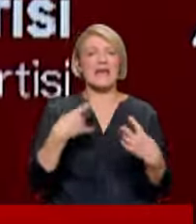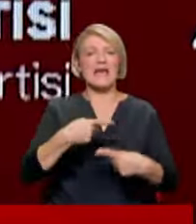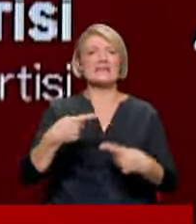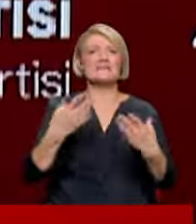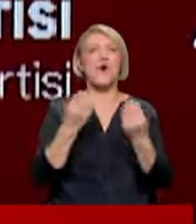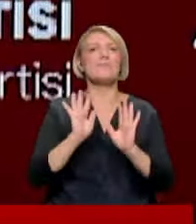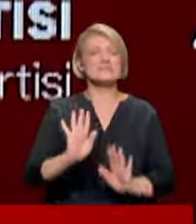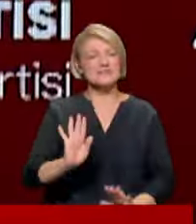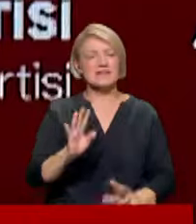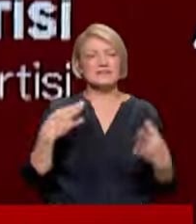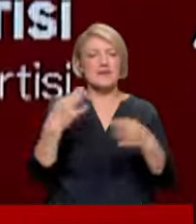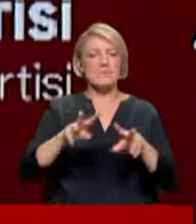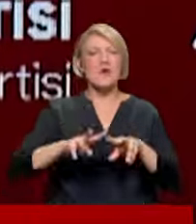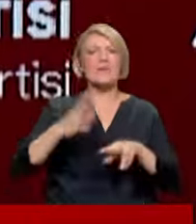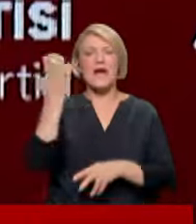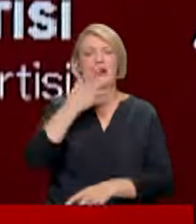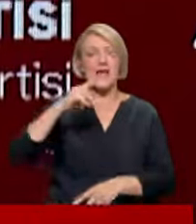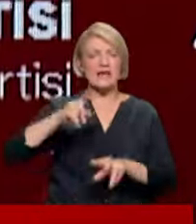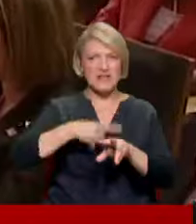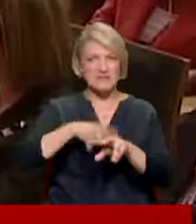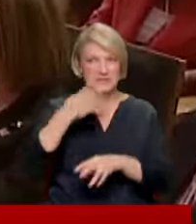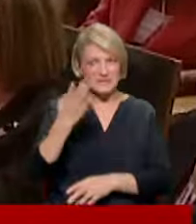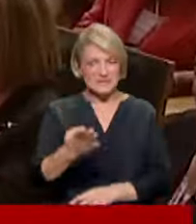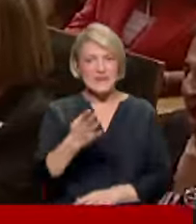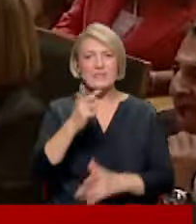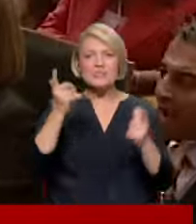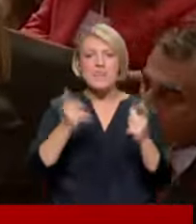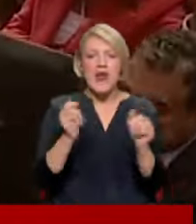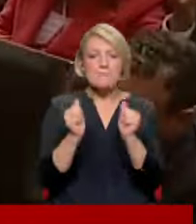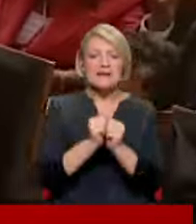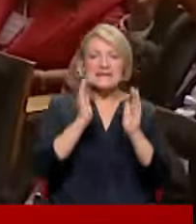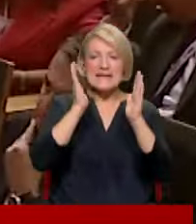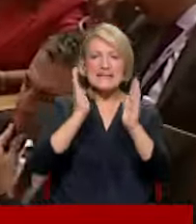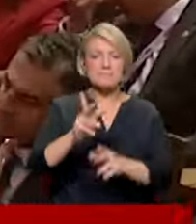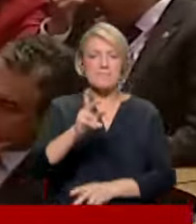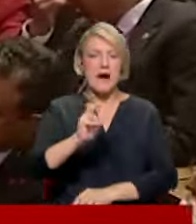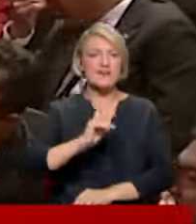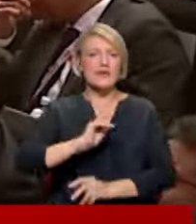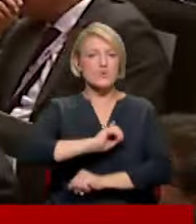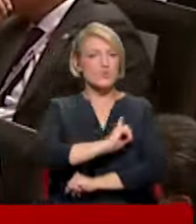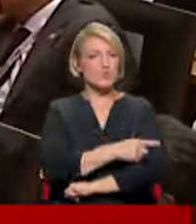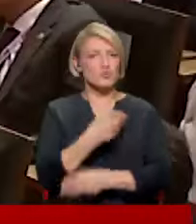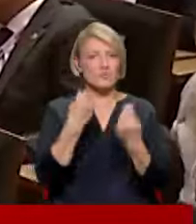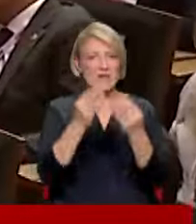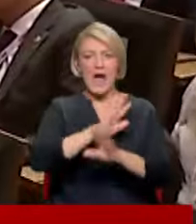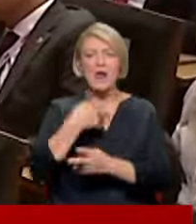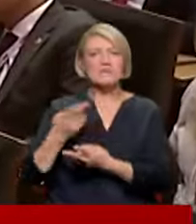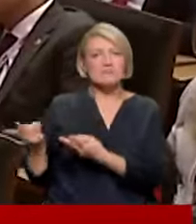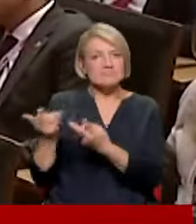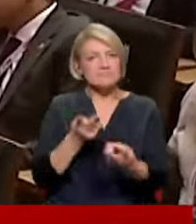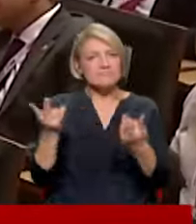Murat Karayalçın, Sayın Hikmet Çetin ve Sayın Halkan Öğmen. Nereye birlikte gitmek partiye güç katacaksa her